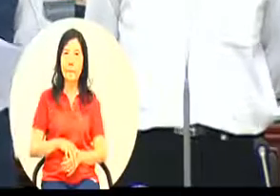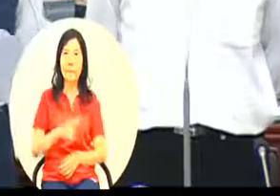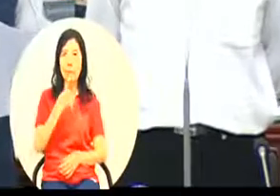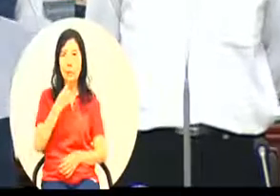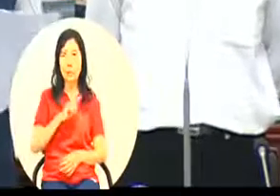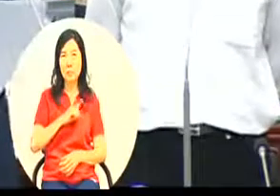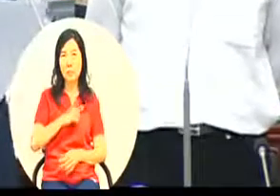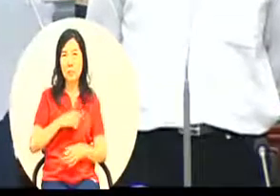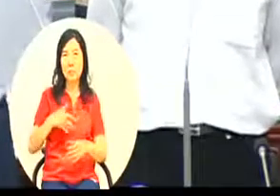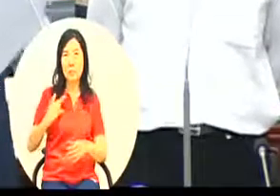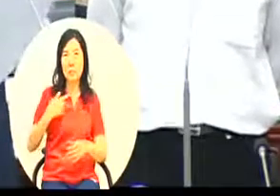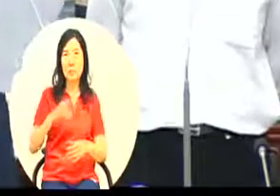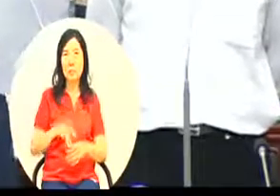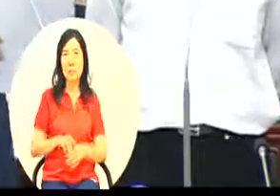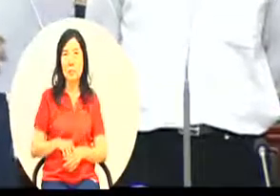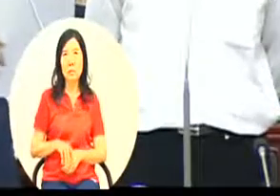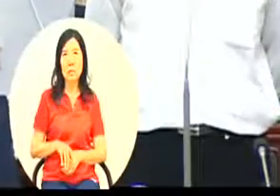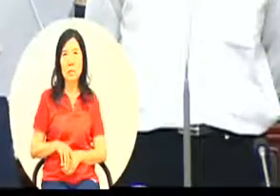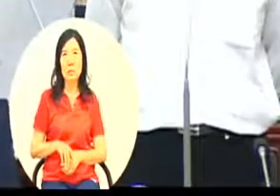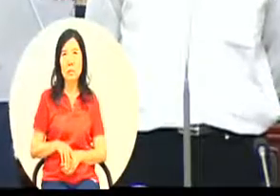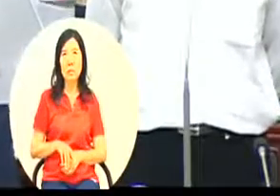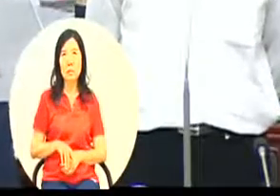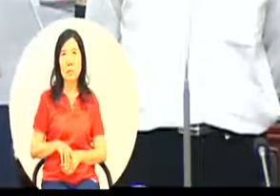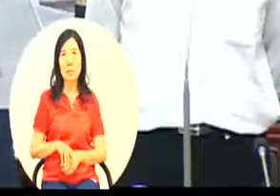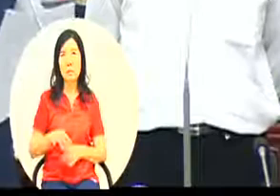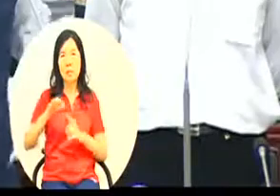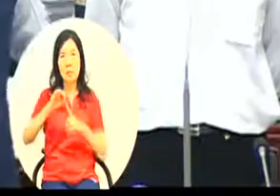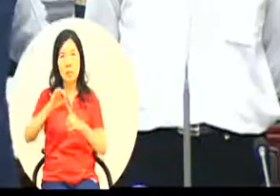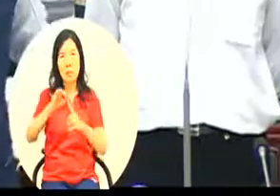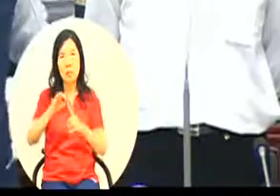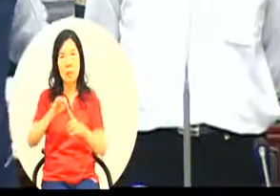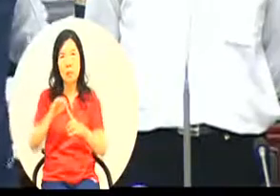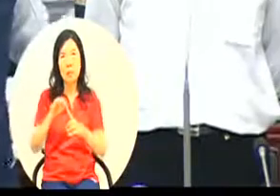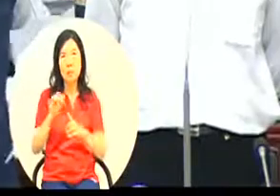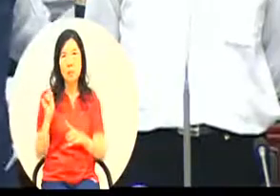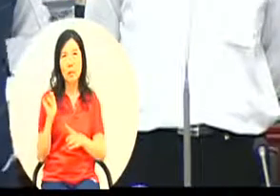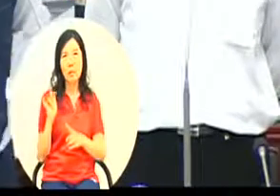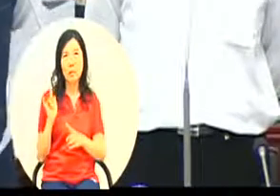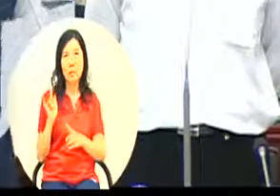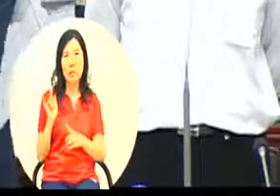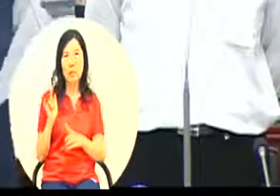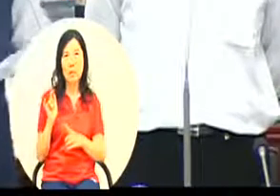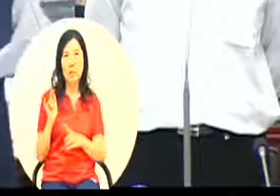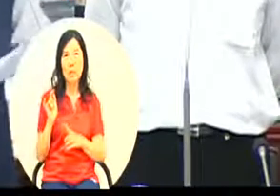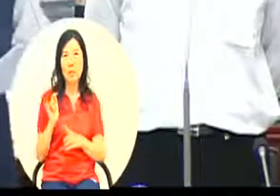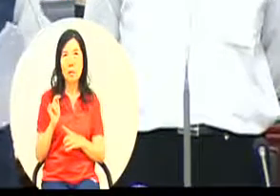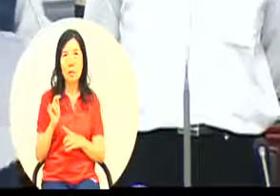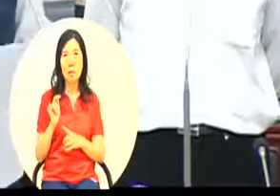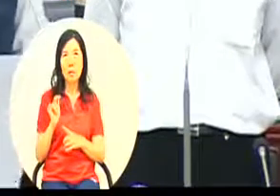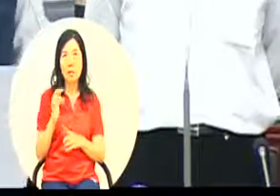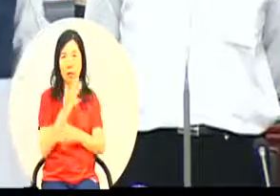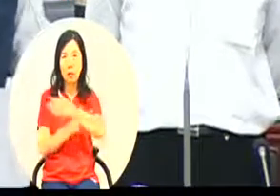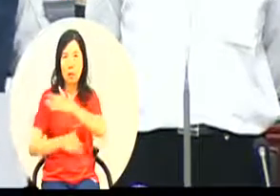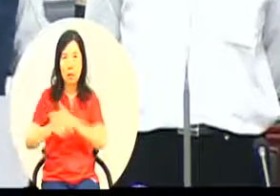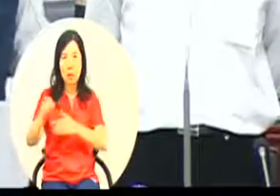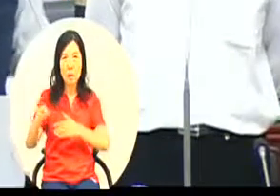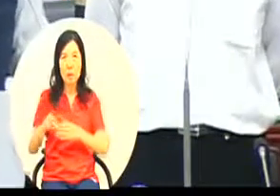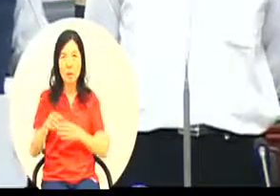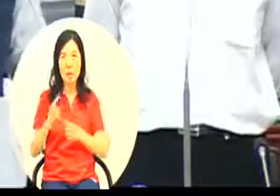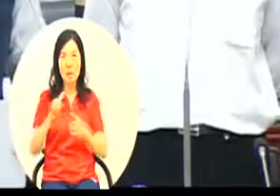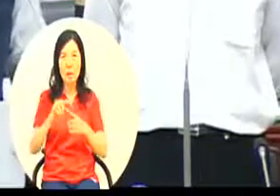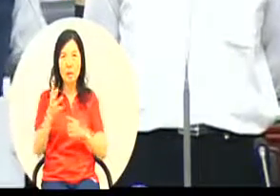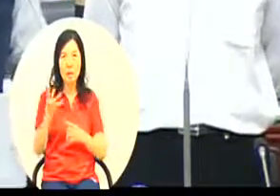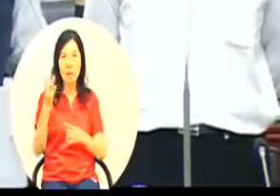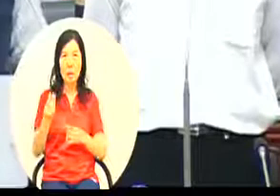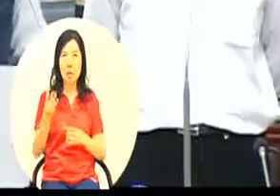不知道说，实际上在使用公车、候车单独的那个身心障碍朋友有多少。